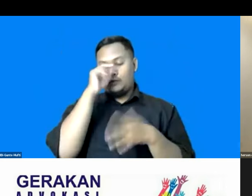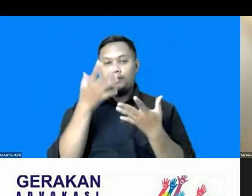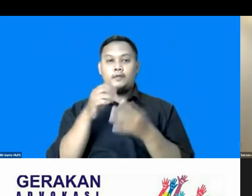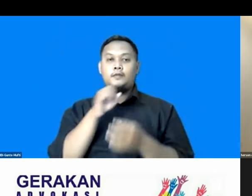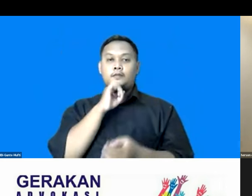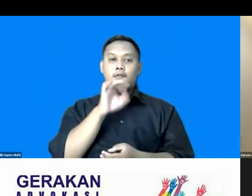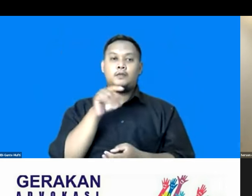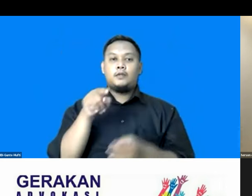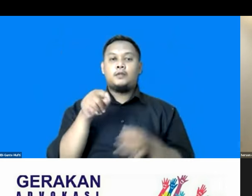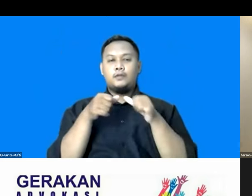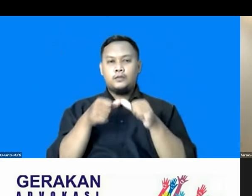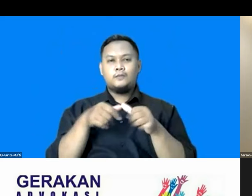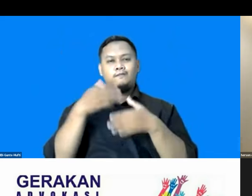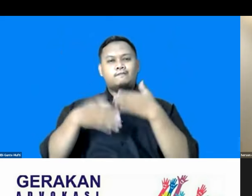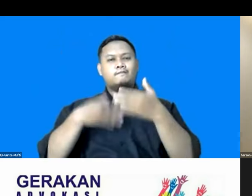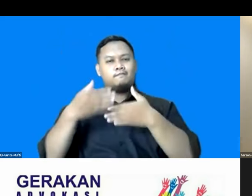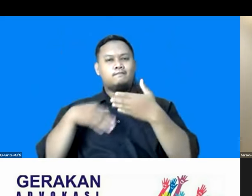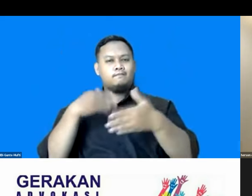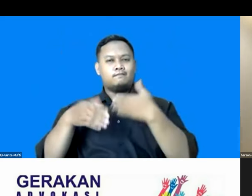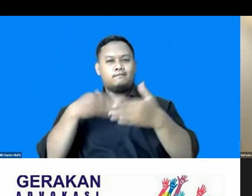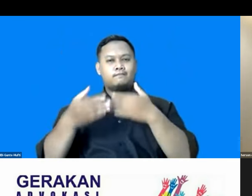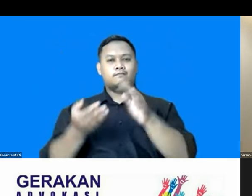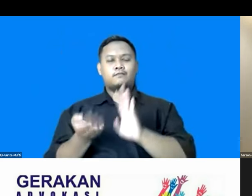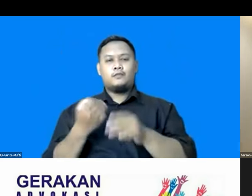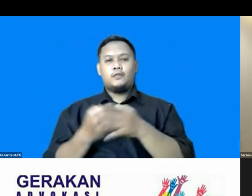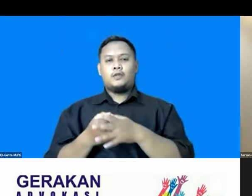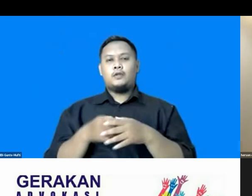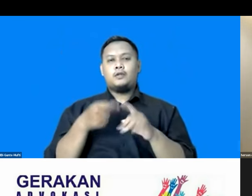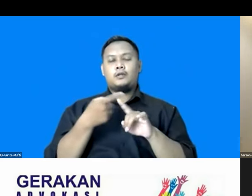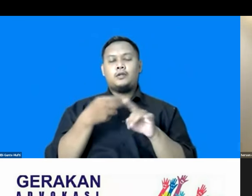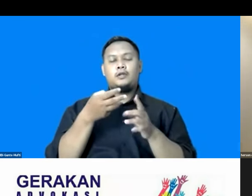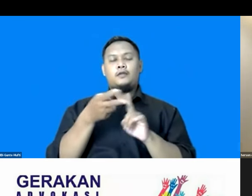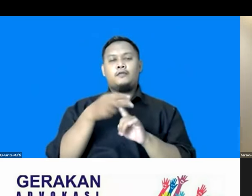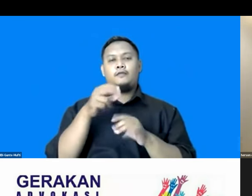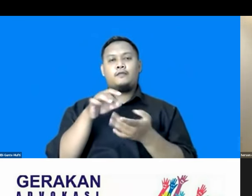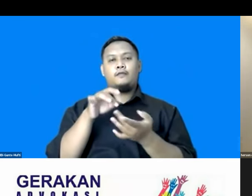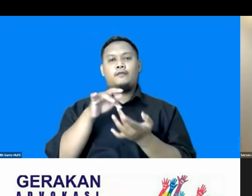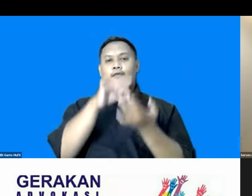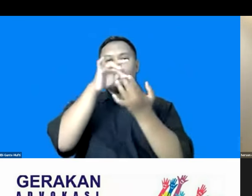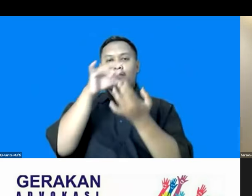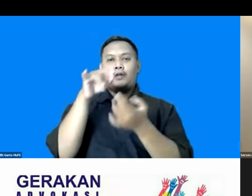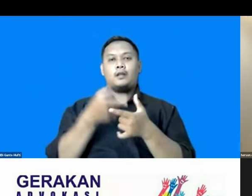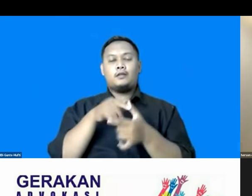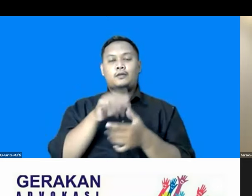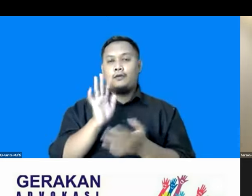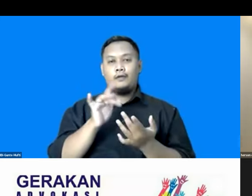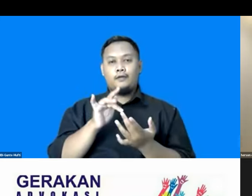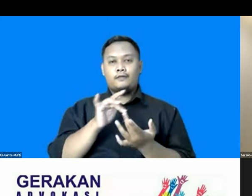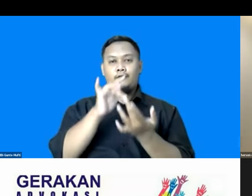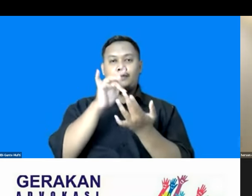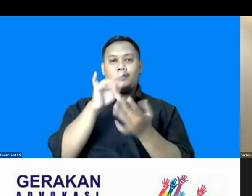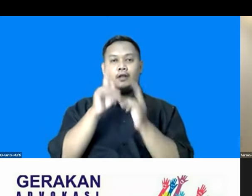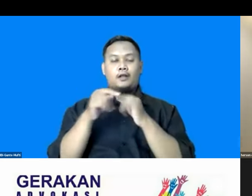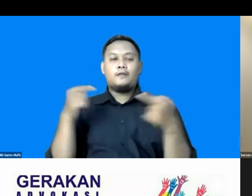itu terus-menerus. Jadi mulai formal ataupun tidak formal, itu disampaikan bahwa, oh kalau etika berinteraksi